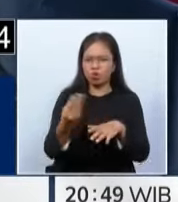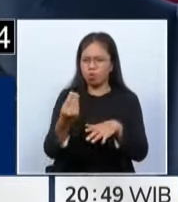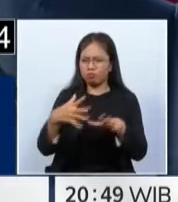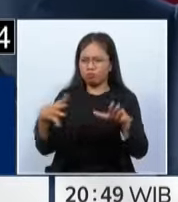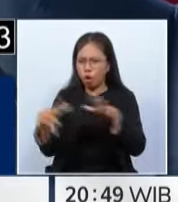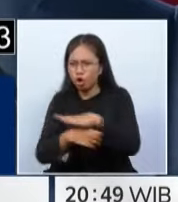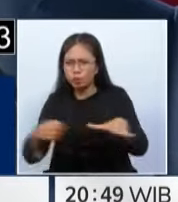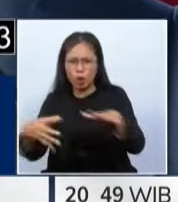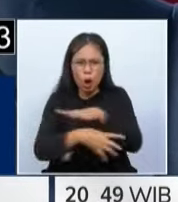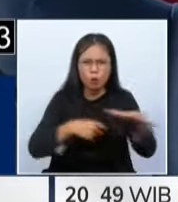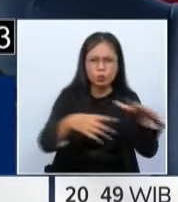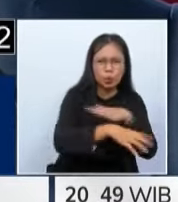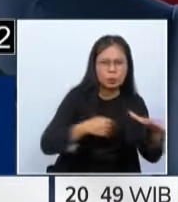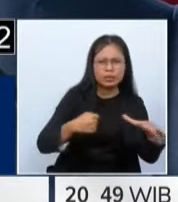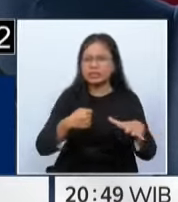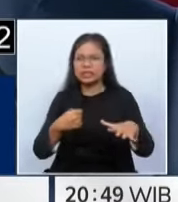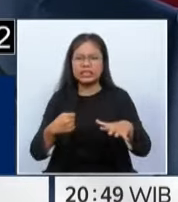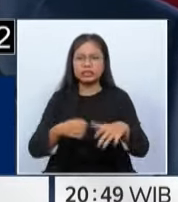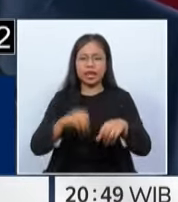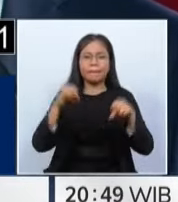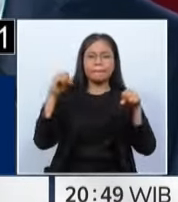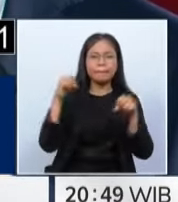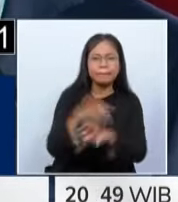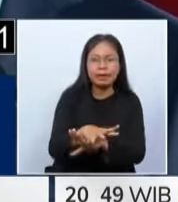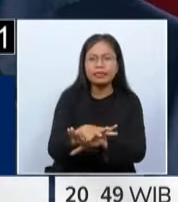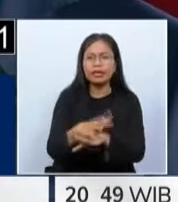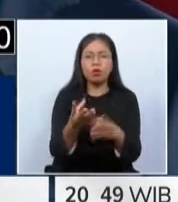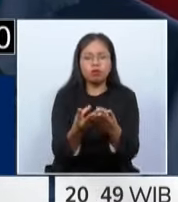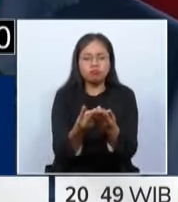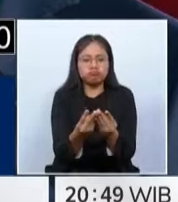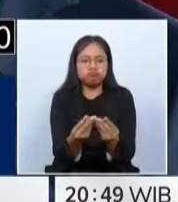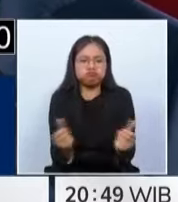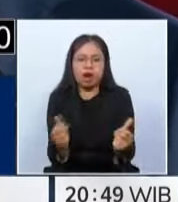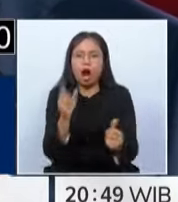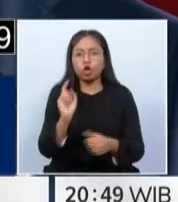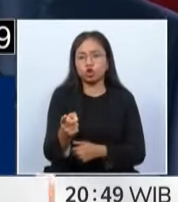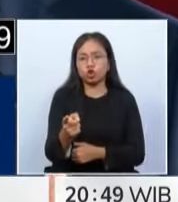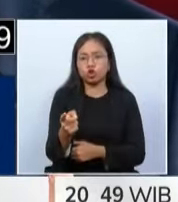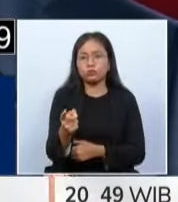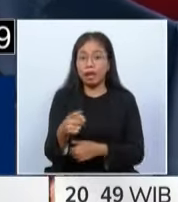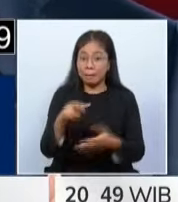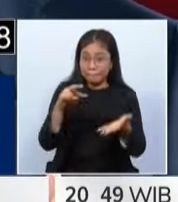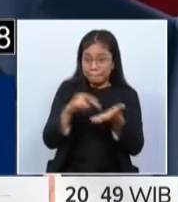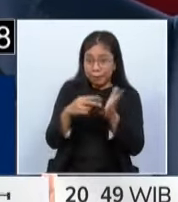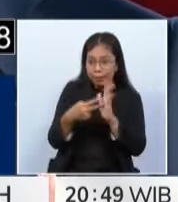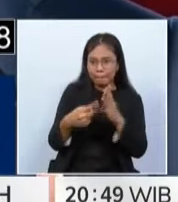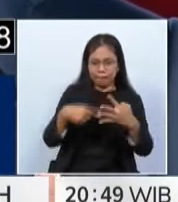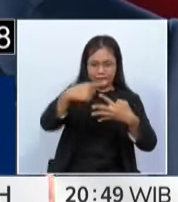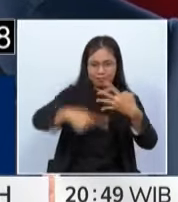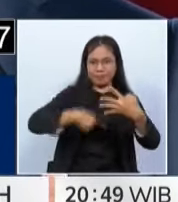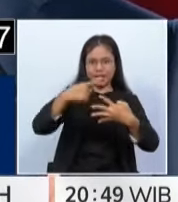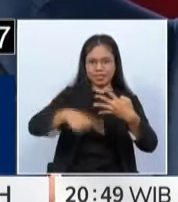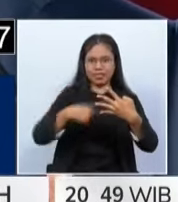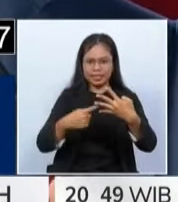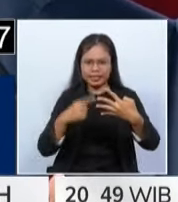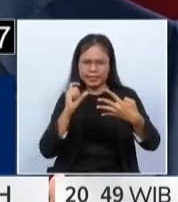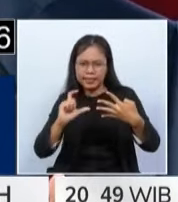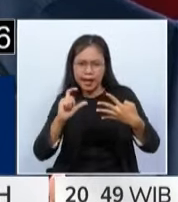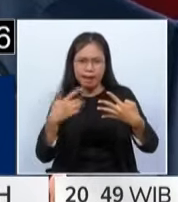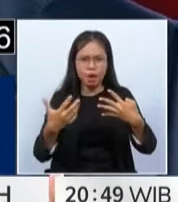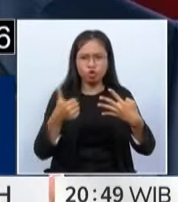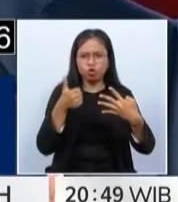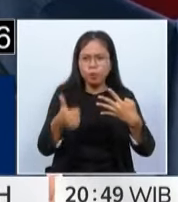tidak secara optimal itu ditiadakan dengan begitu maka porsi yang kita miliki untuk sektor